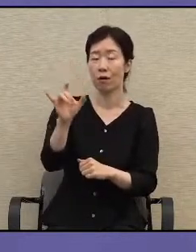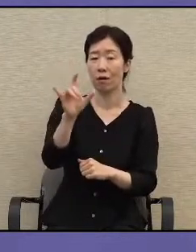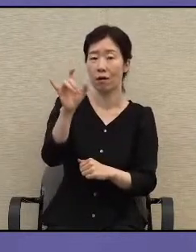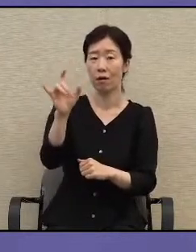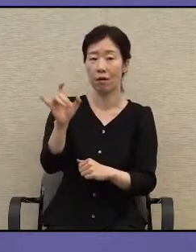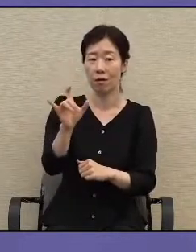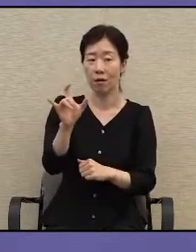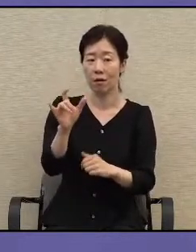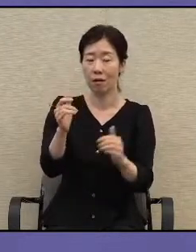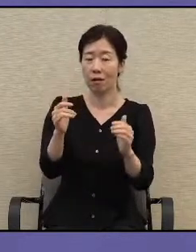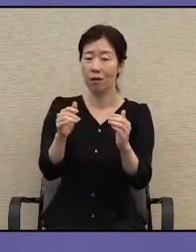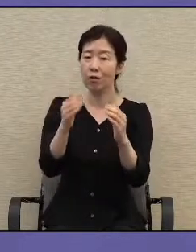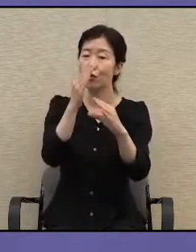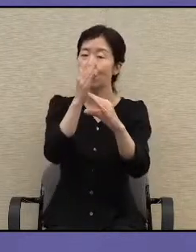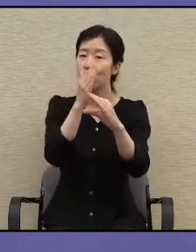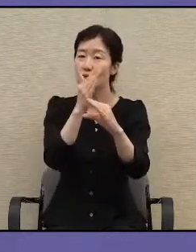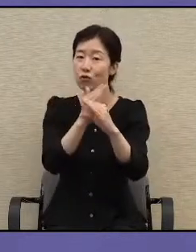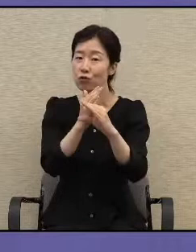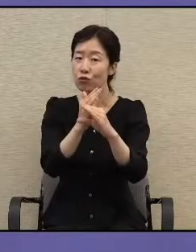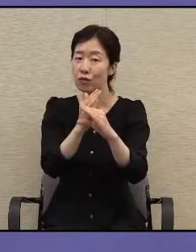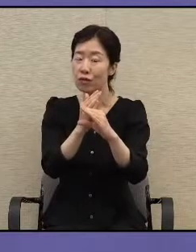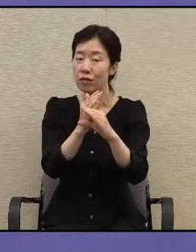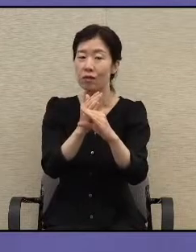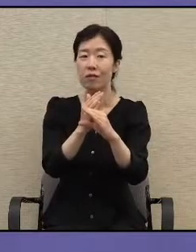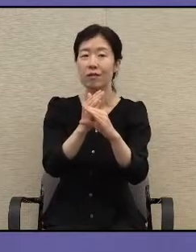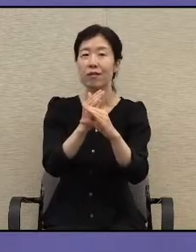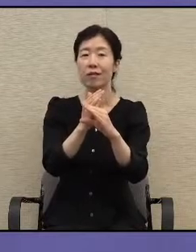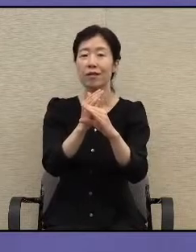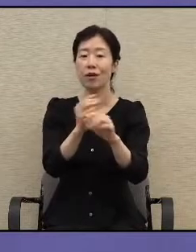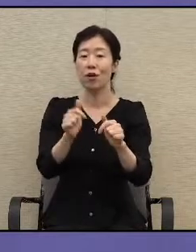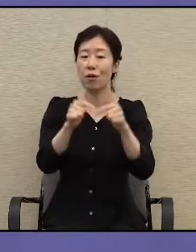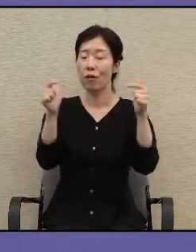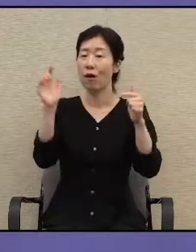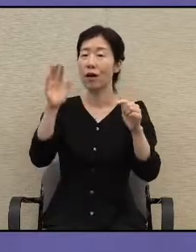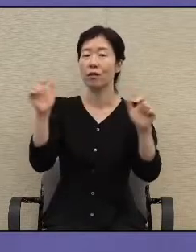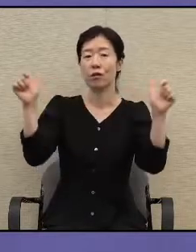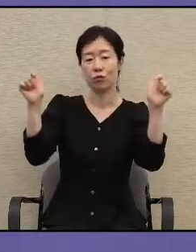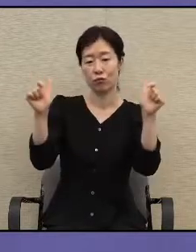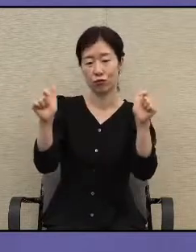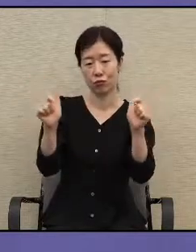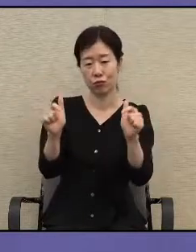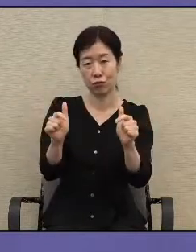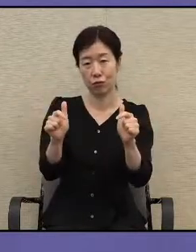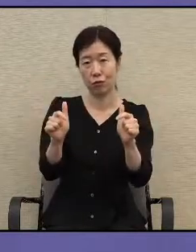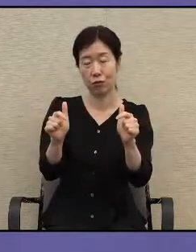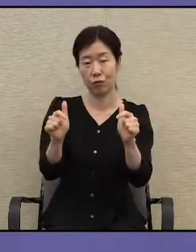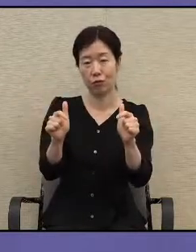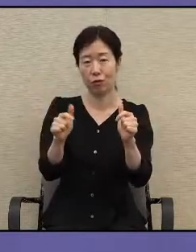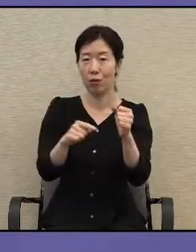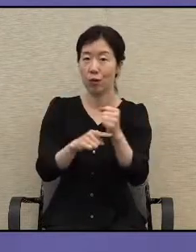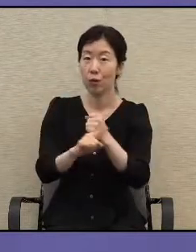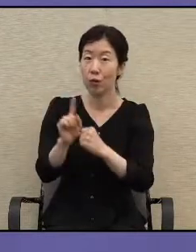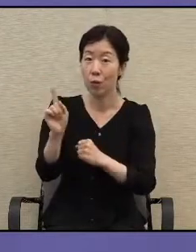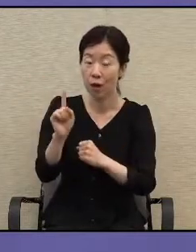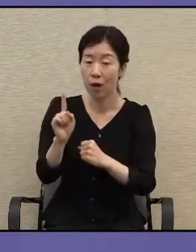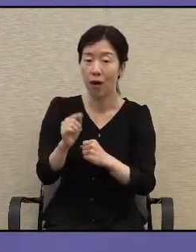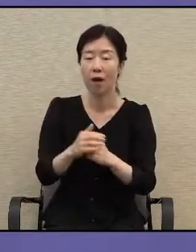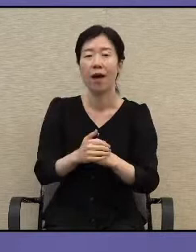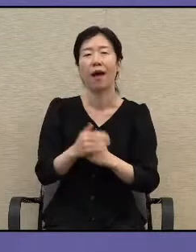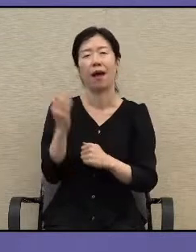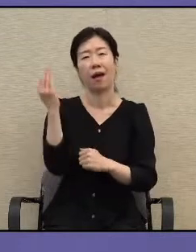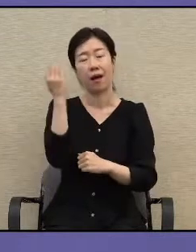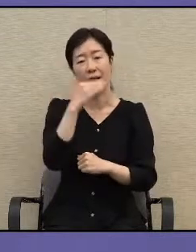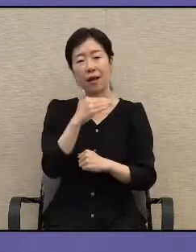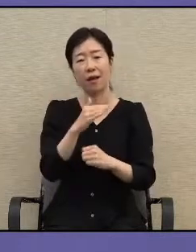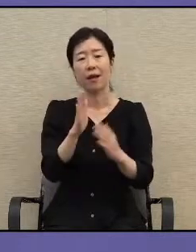보이고 있는 것은 기존 국가에서 이행하고 있는 정신건강 실태조사들이 다 대면 조사라는 겁니다. 그리고 저희